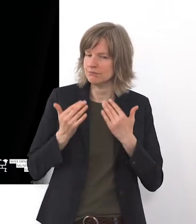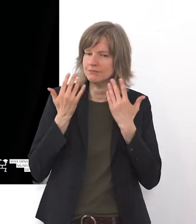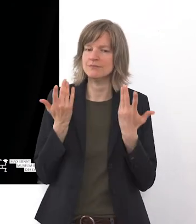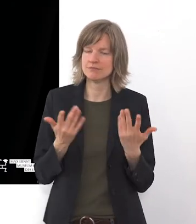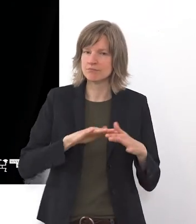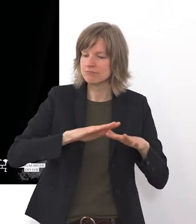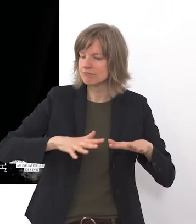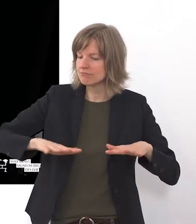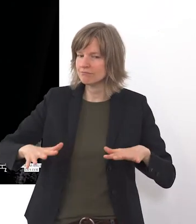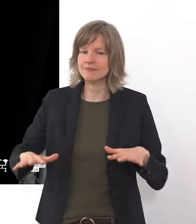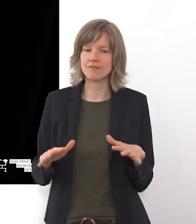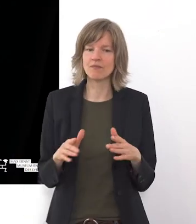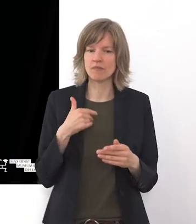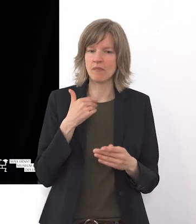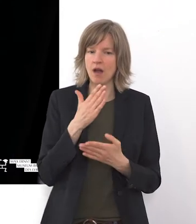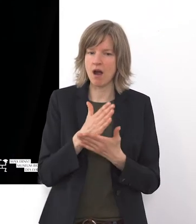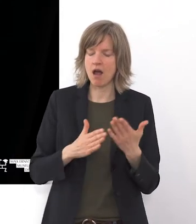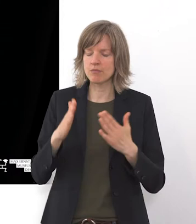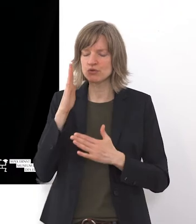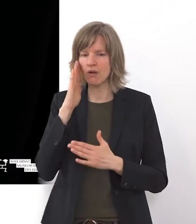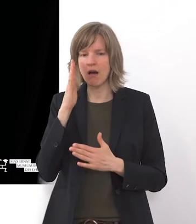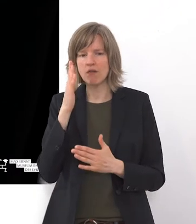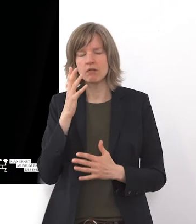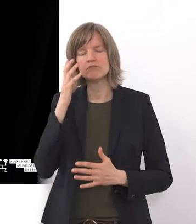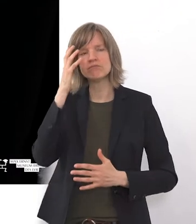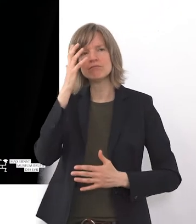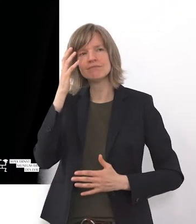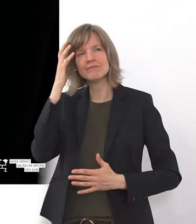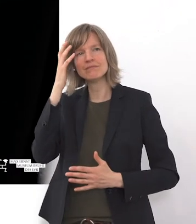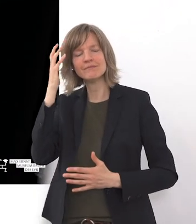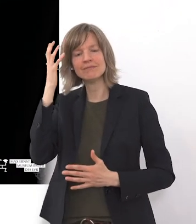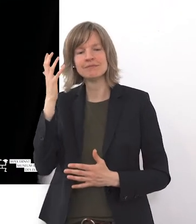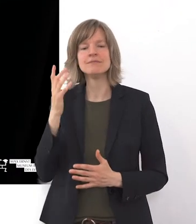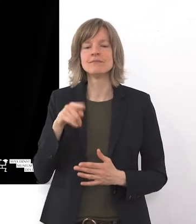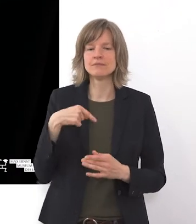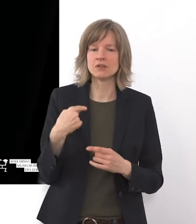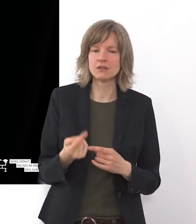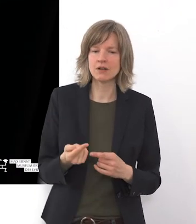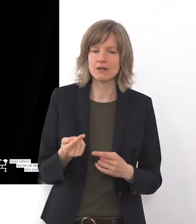Visionen im Halbschlaf, werden die Linien zu flüssigen, wechselnden Bildern.